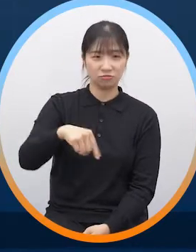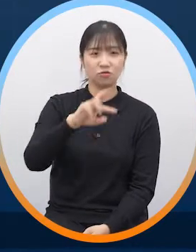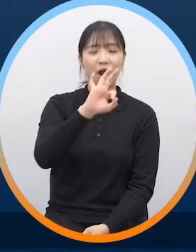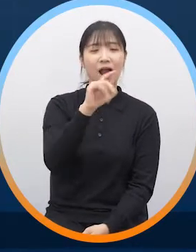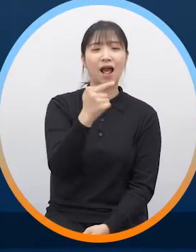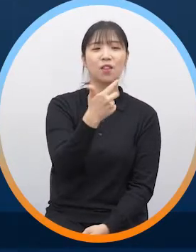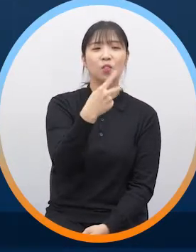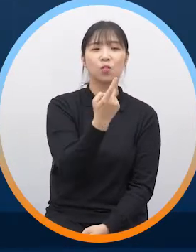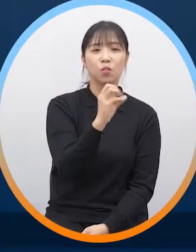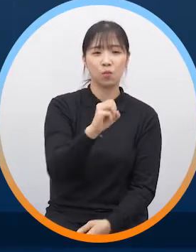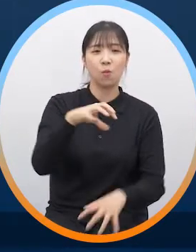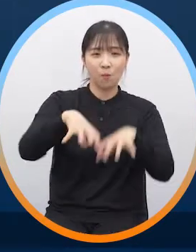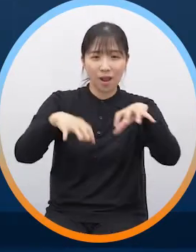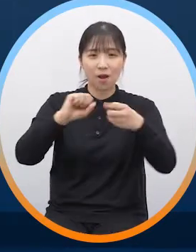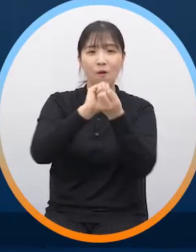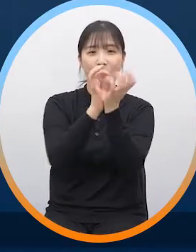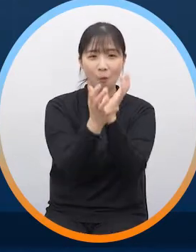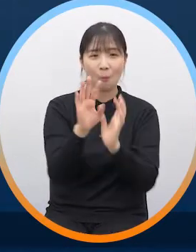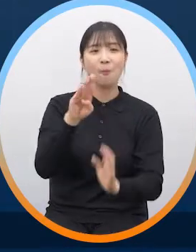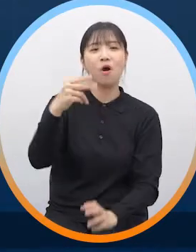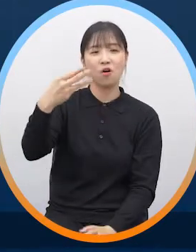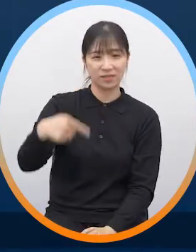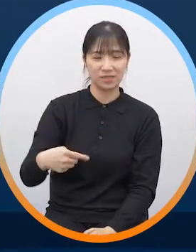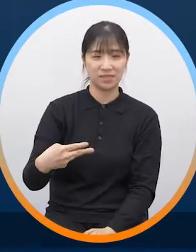안동마을의 꽃과 버들. 그 다음에